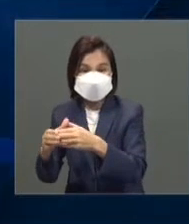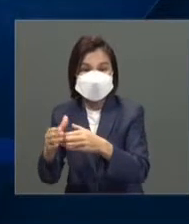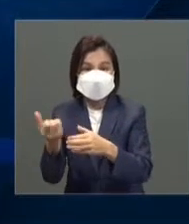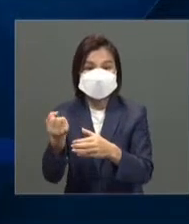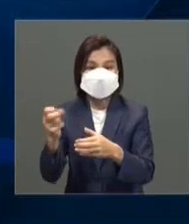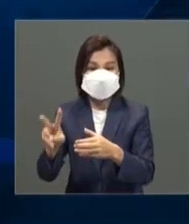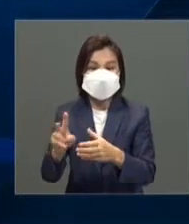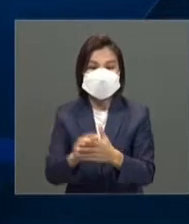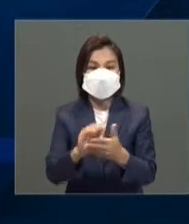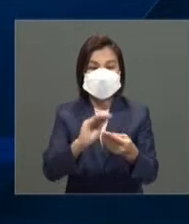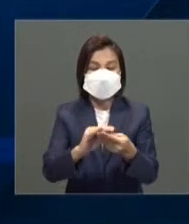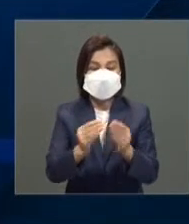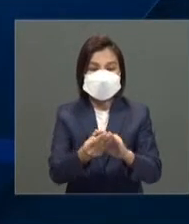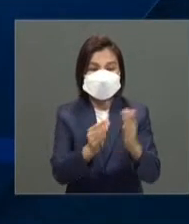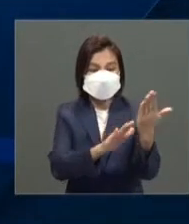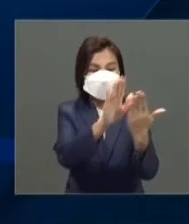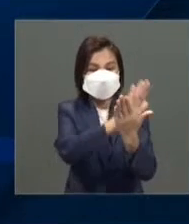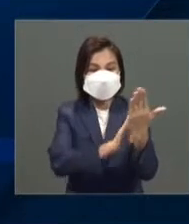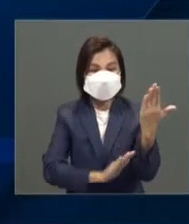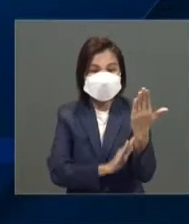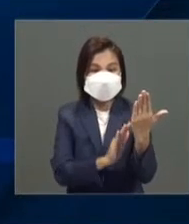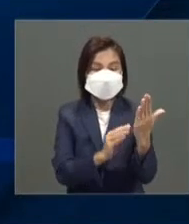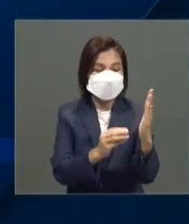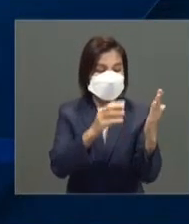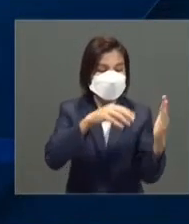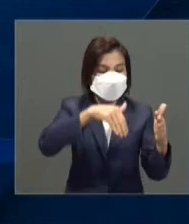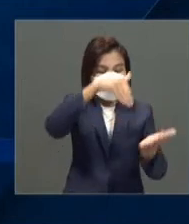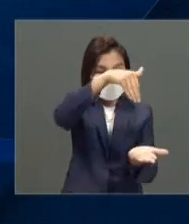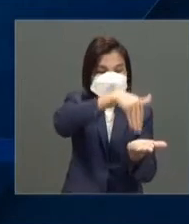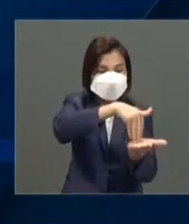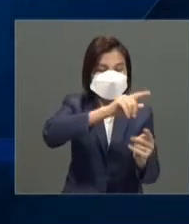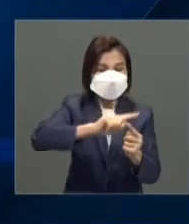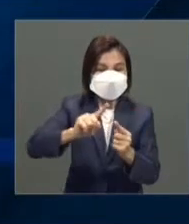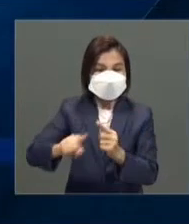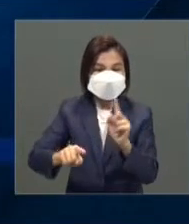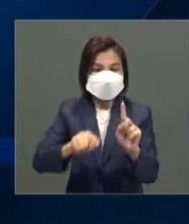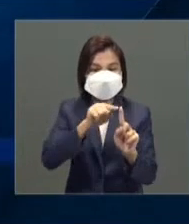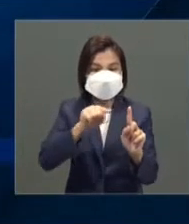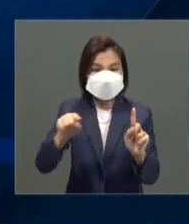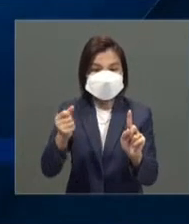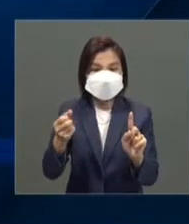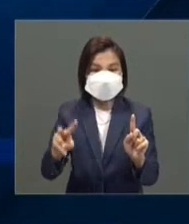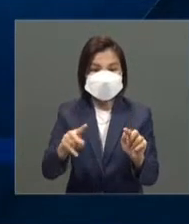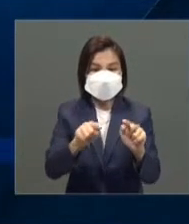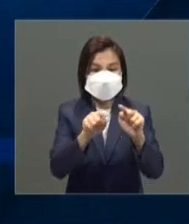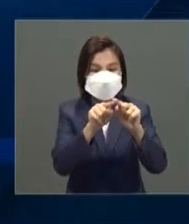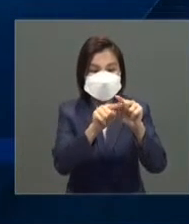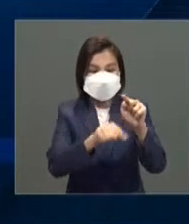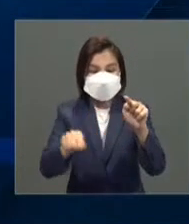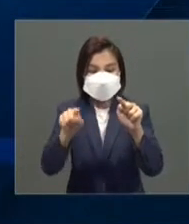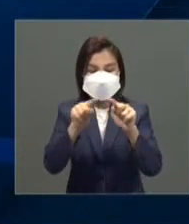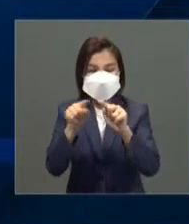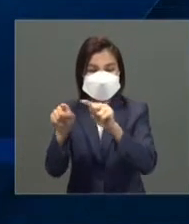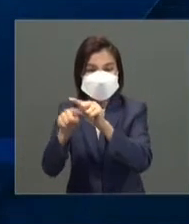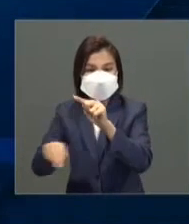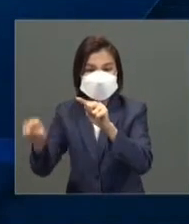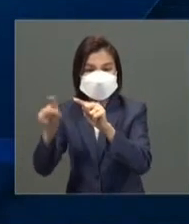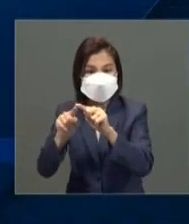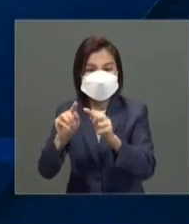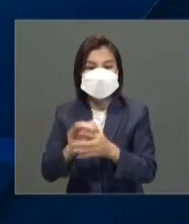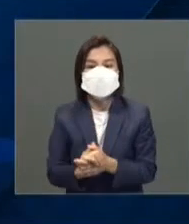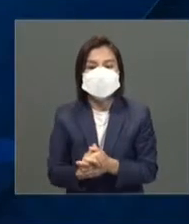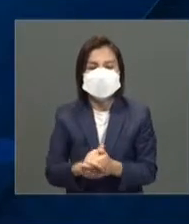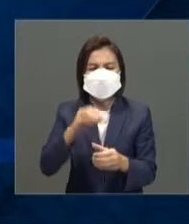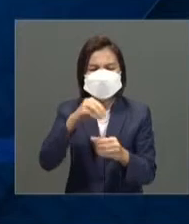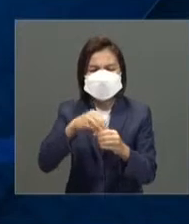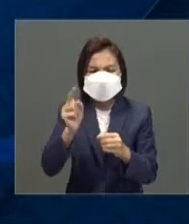1ถึง12นะครับคือทั่วประเทศเลยแต่ที่วงกลมนะครับก็คือ4เขตหลักซึ่งไปเป็นจำนวนหมื่นเนี่ยอยู่ในภ